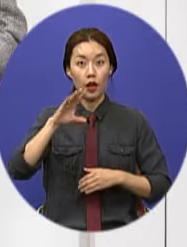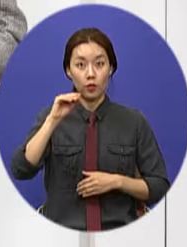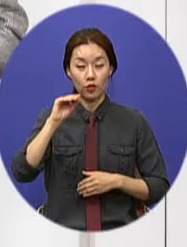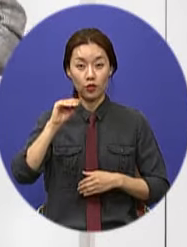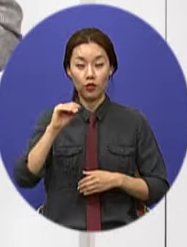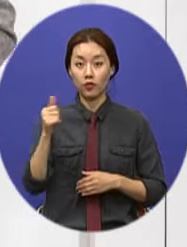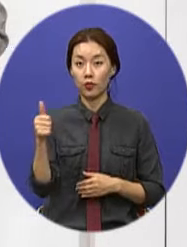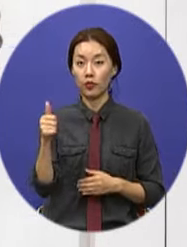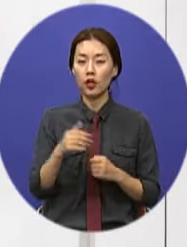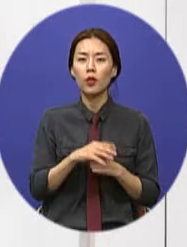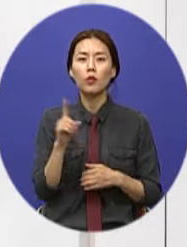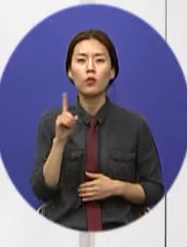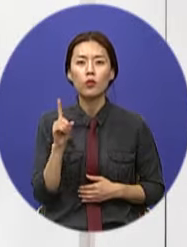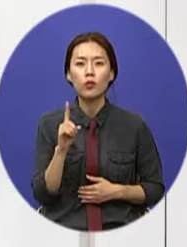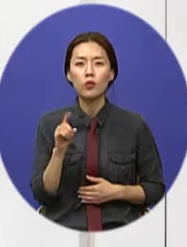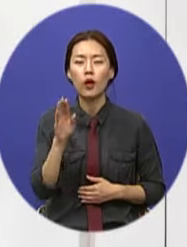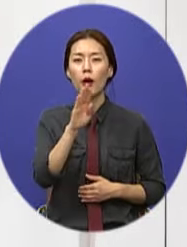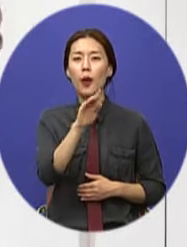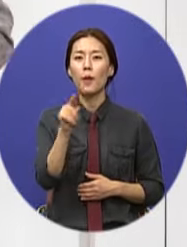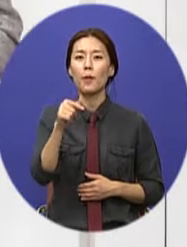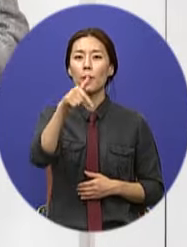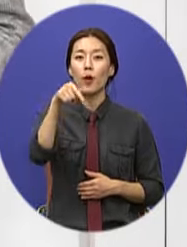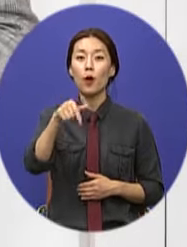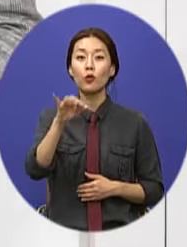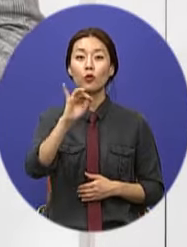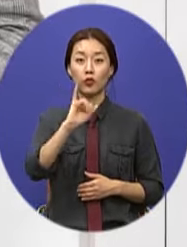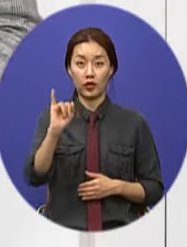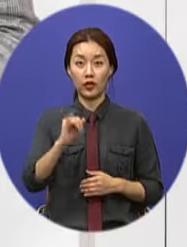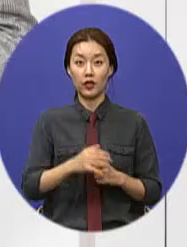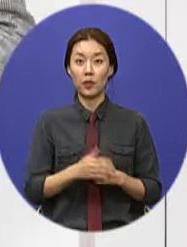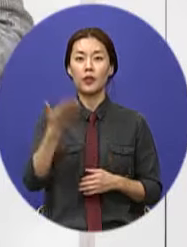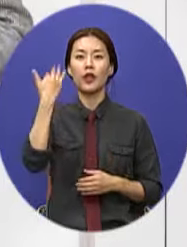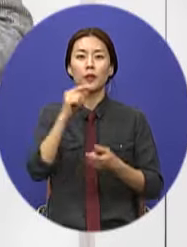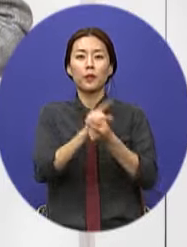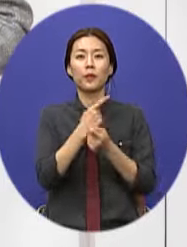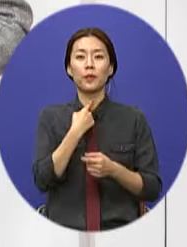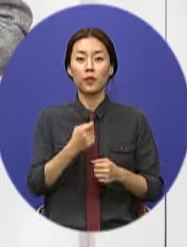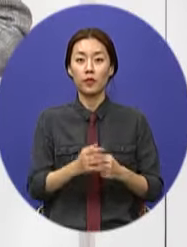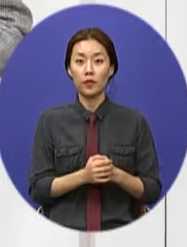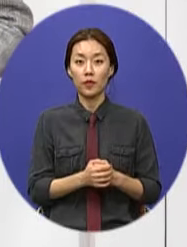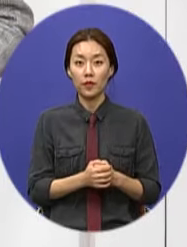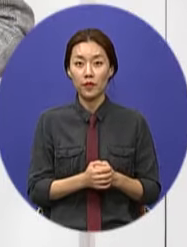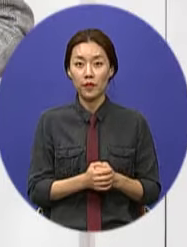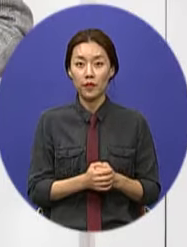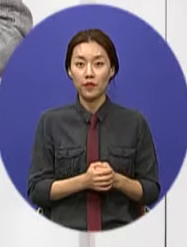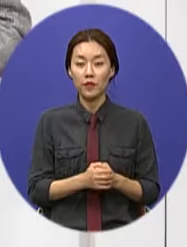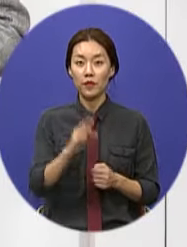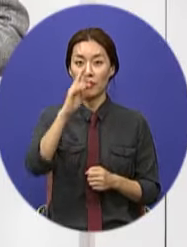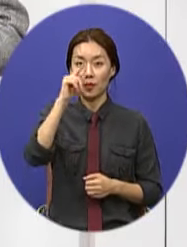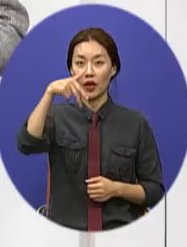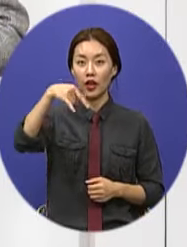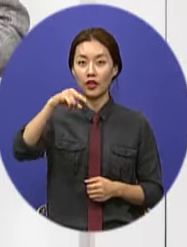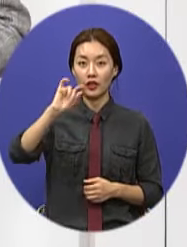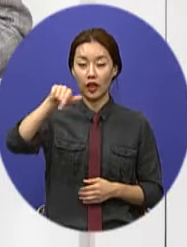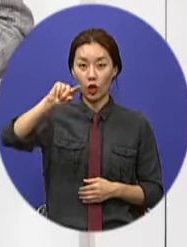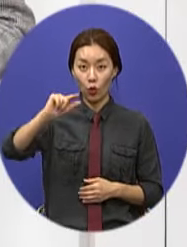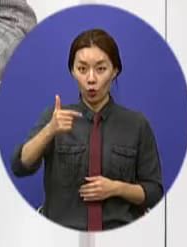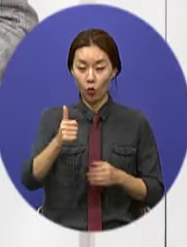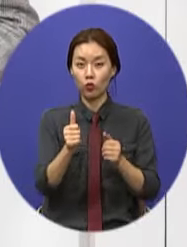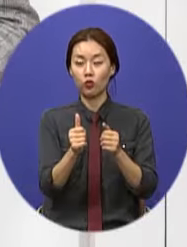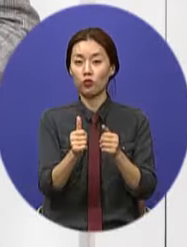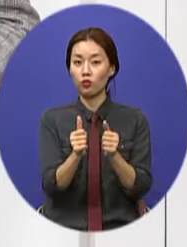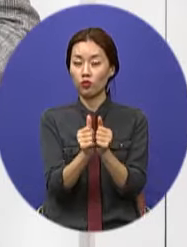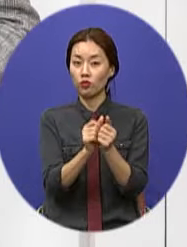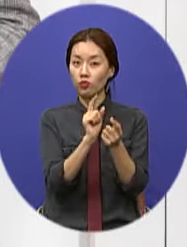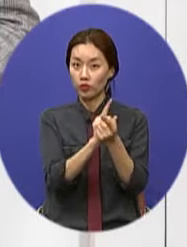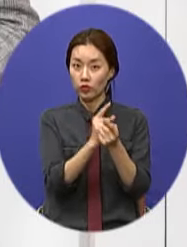주정인입니다. 뭐라고요? 뻐꾸기. 뻐꾸기. 먼저 만났잖아요. 아, 뻐꾸기 소리. 네, 박재권 씨도 만나고 예. 함영지